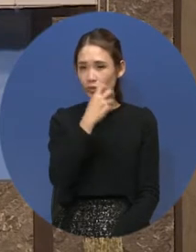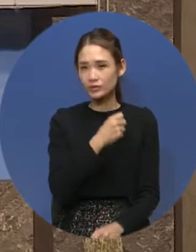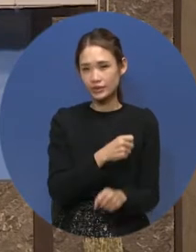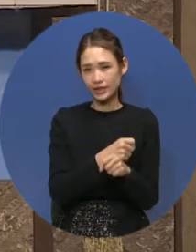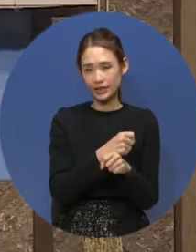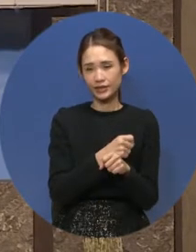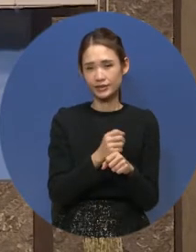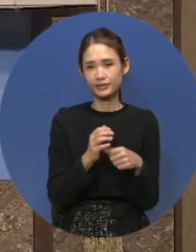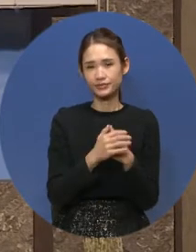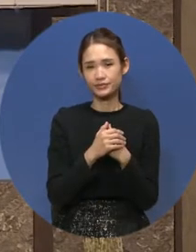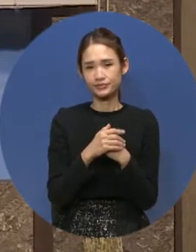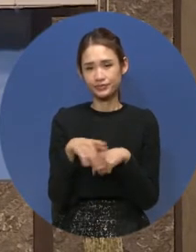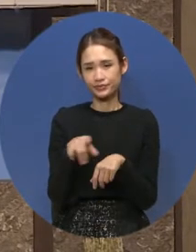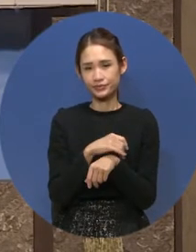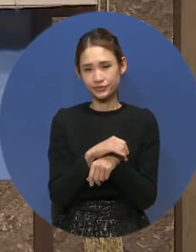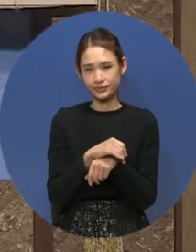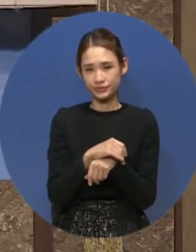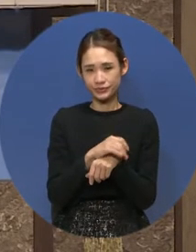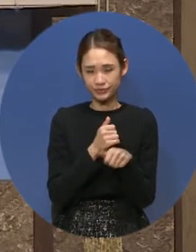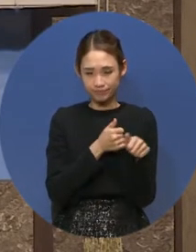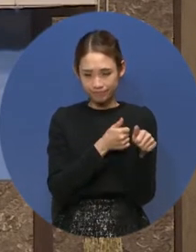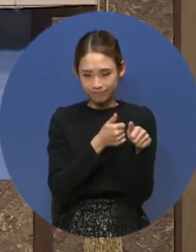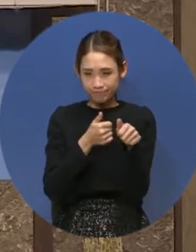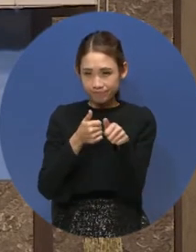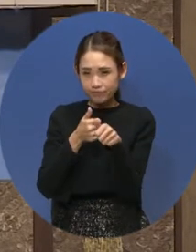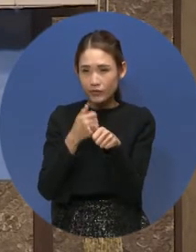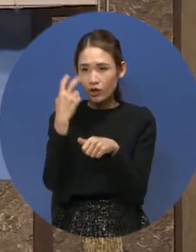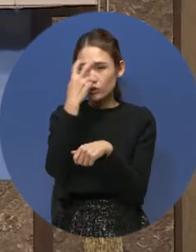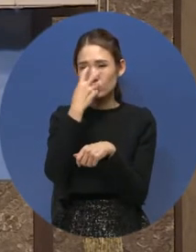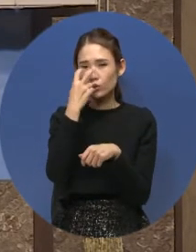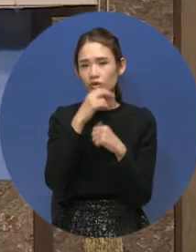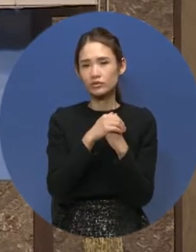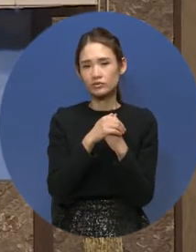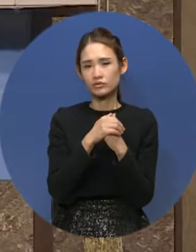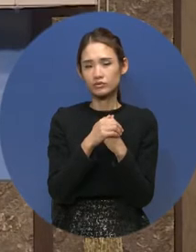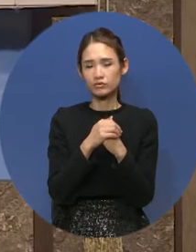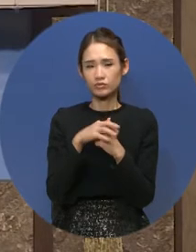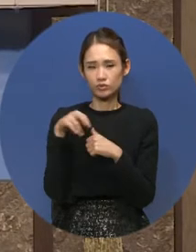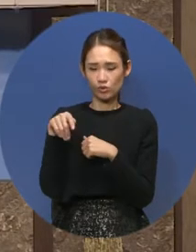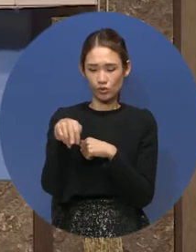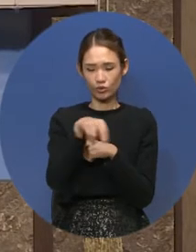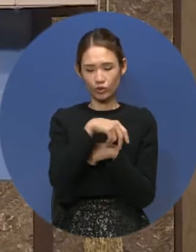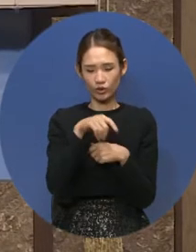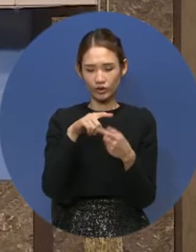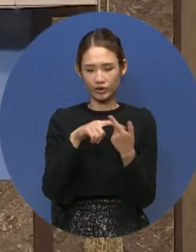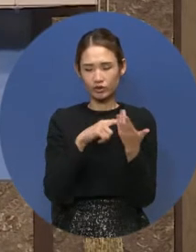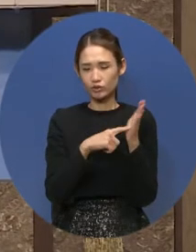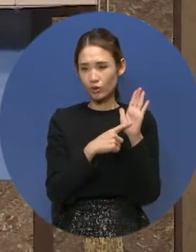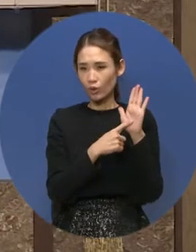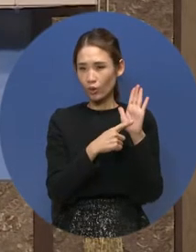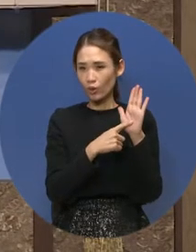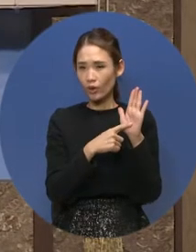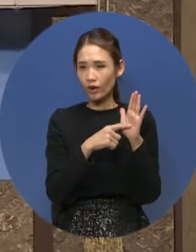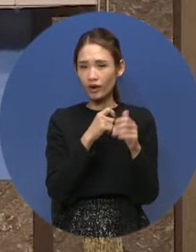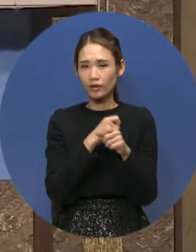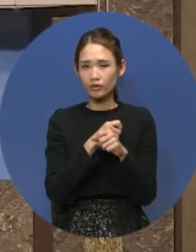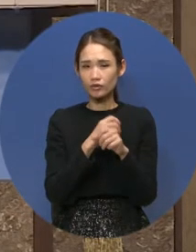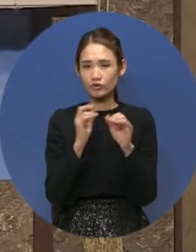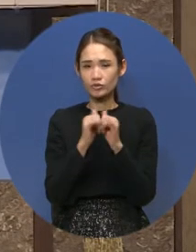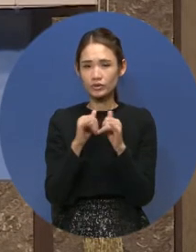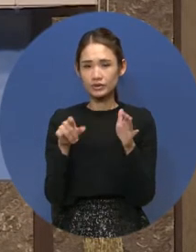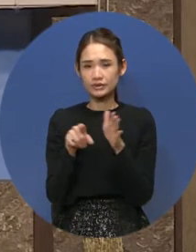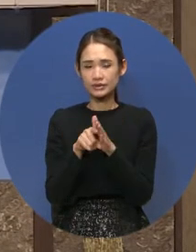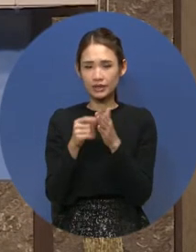건데요. 네. 특히 이제 역학조사와 동선 등 동선을 투명하게 공개하는 등 구민의 신뢰를